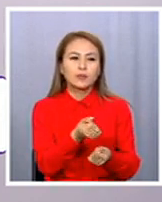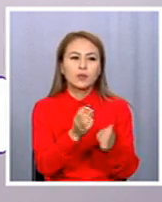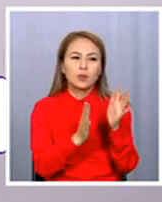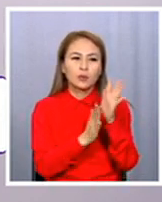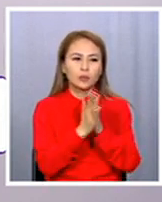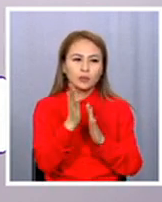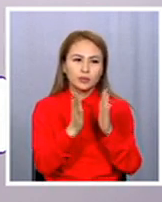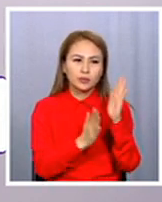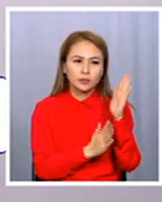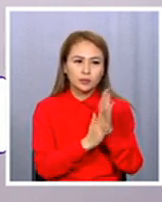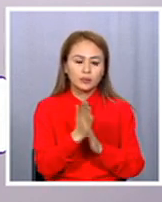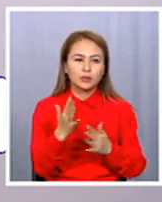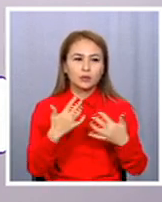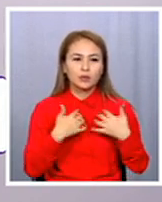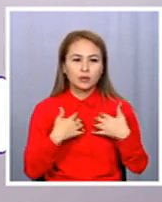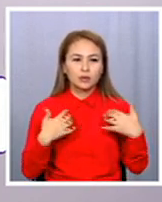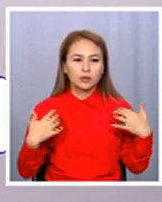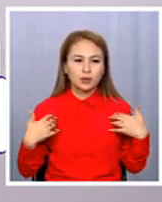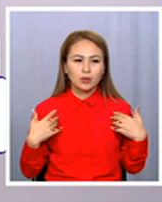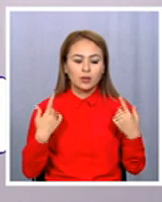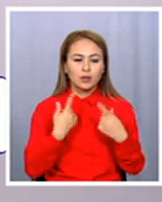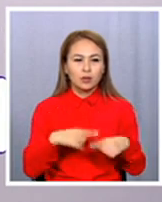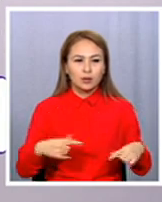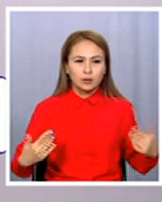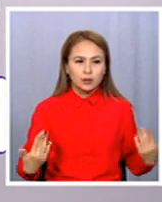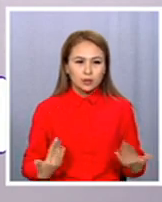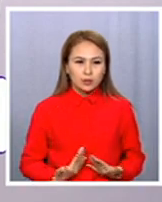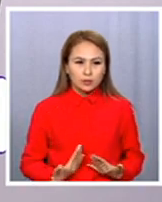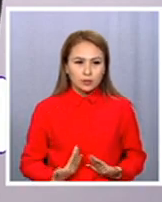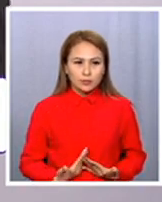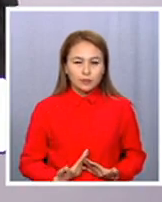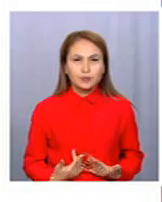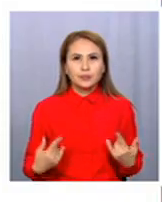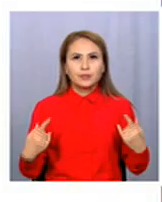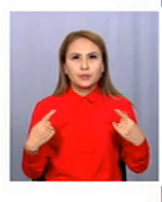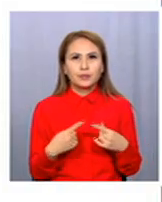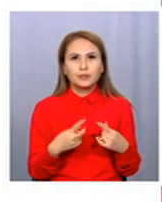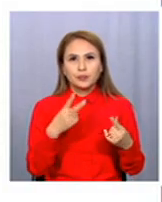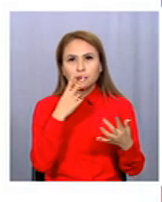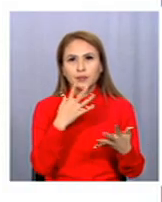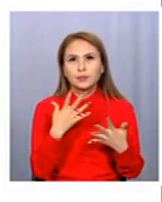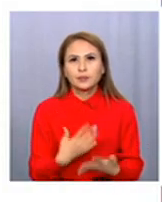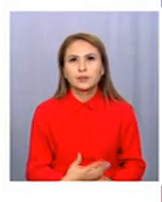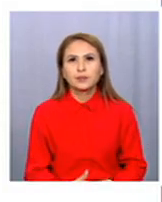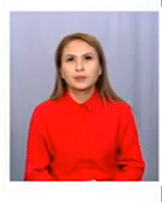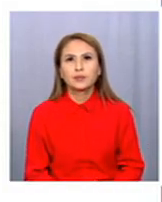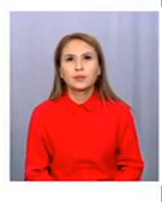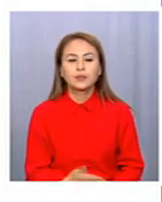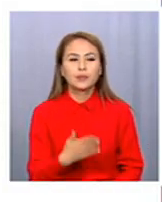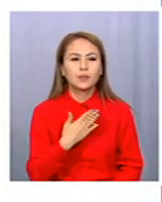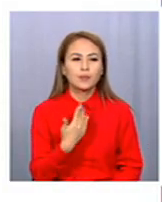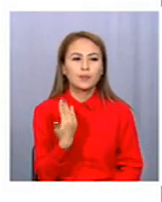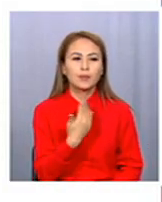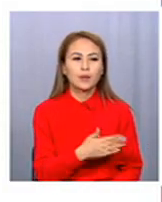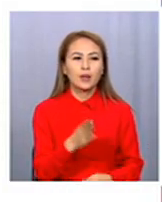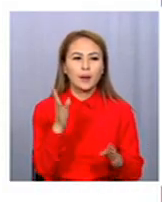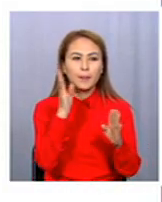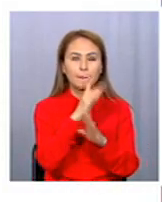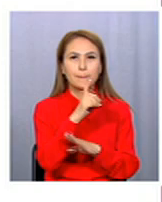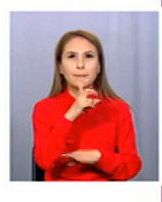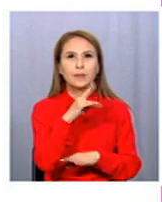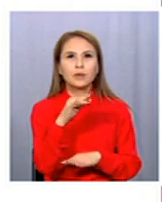мен жаңағы тірі ағзалардың нақты бейнесі десек болады. Бұл бізге табиғи экожүйеге мысал